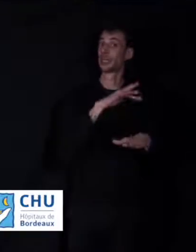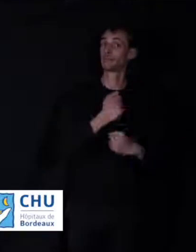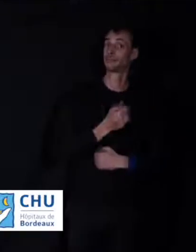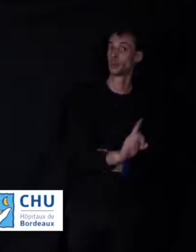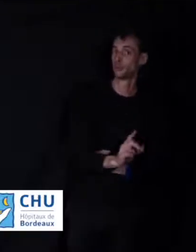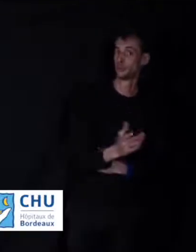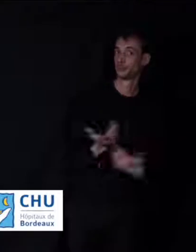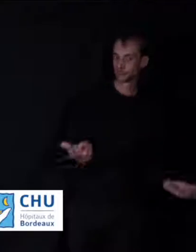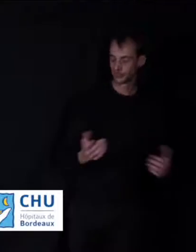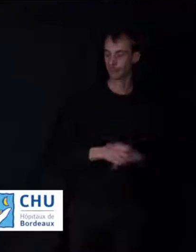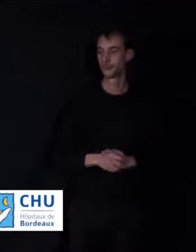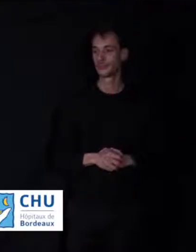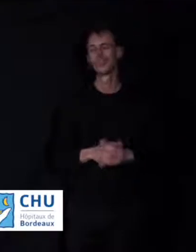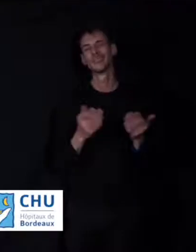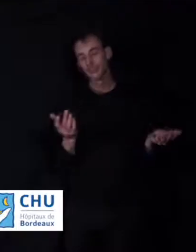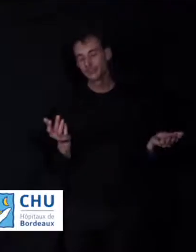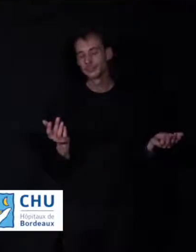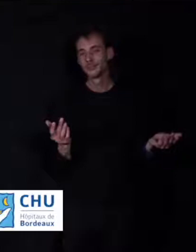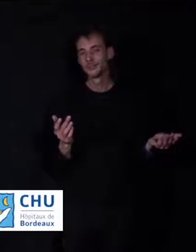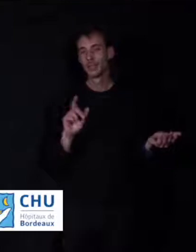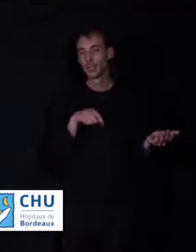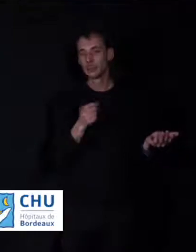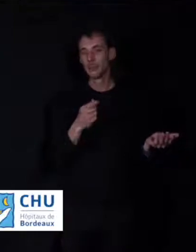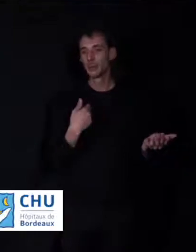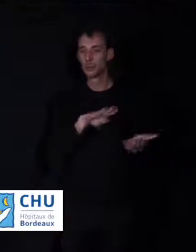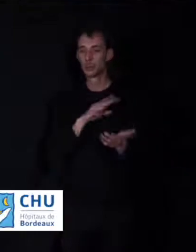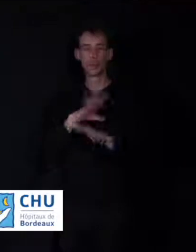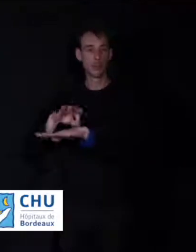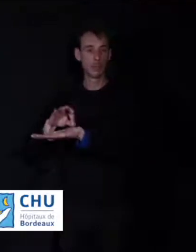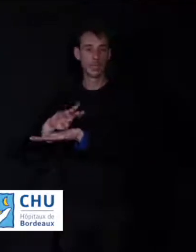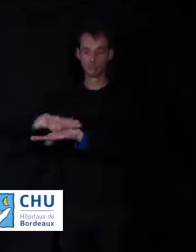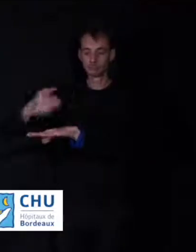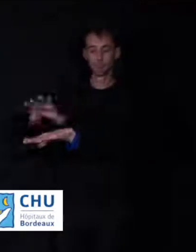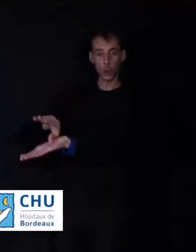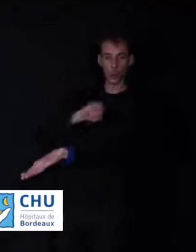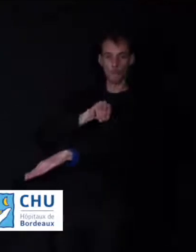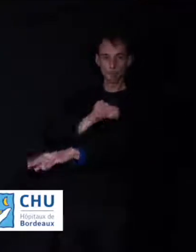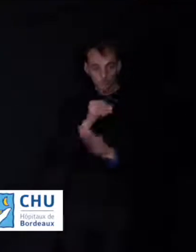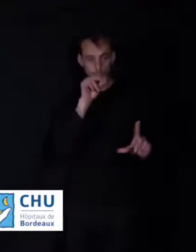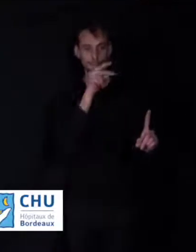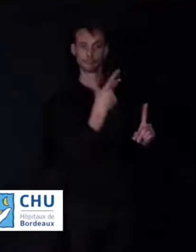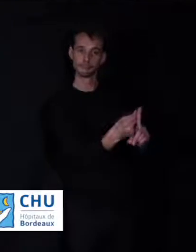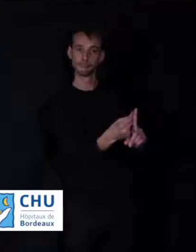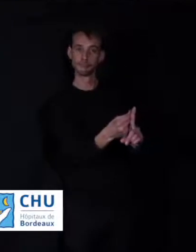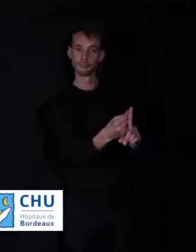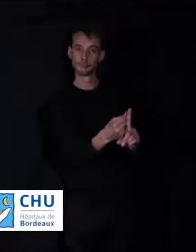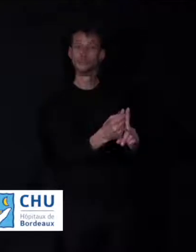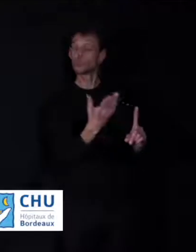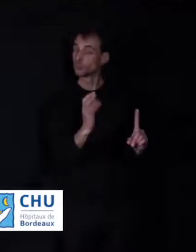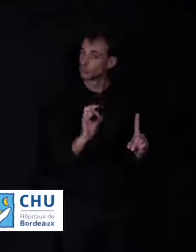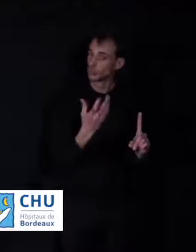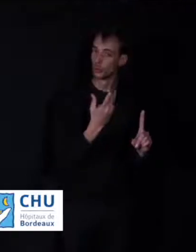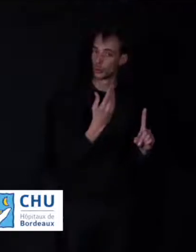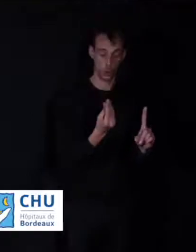le simple fait d'introduire ce pus variolique allait entraîner de la part de l'organisme une immunisation